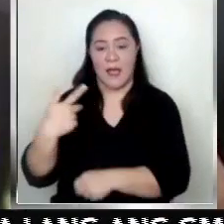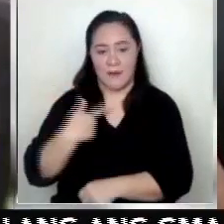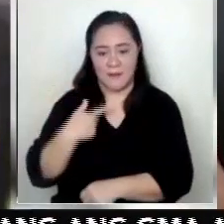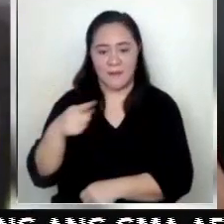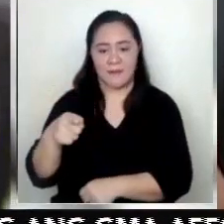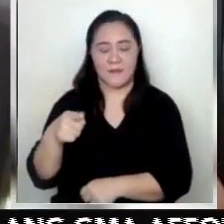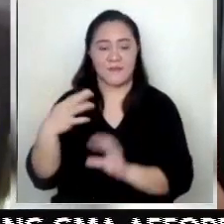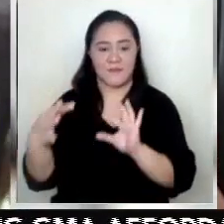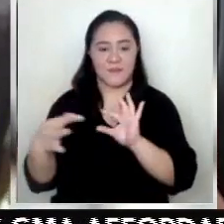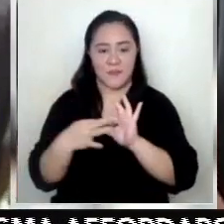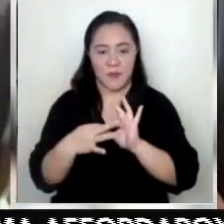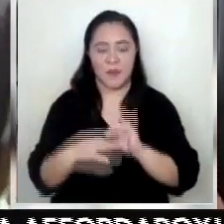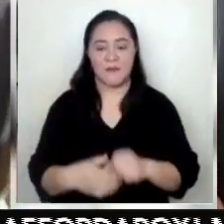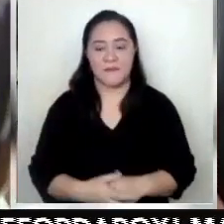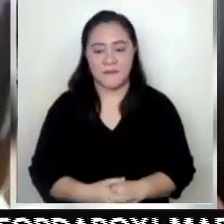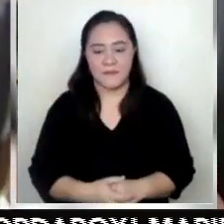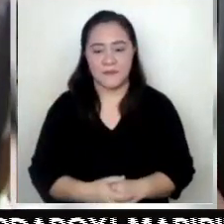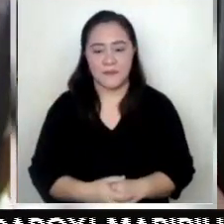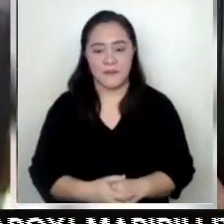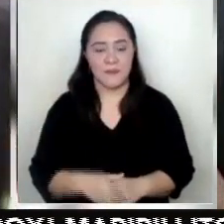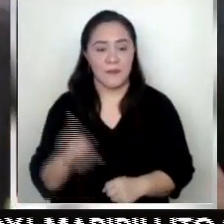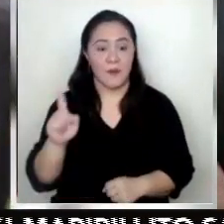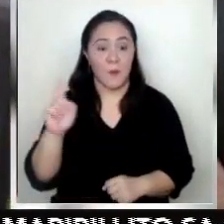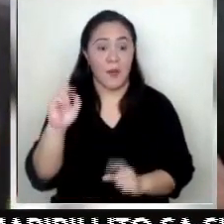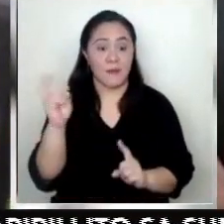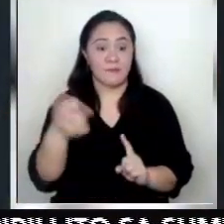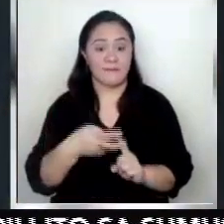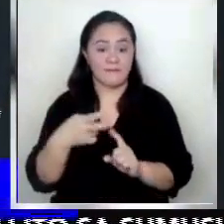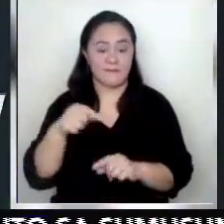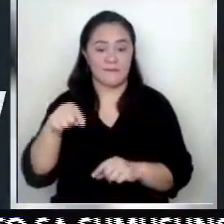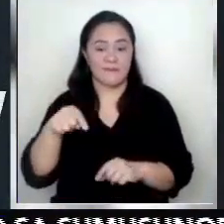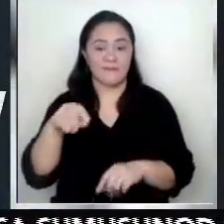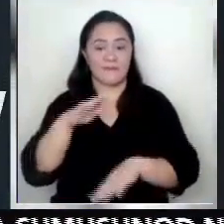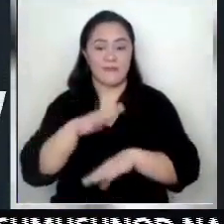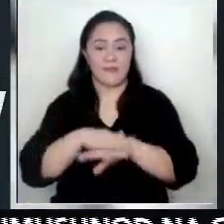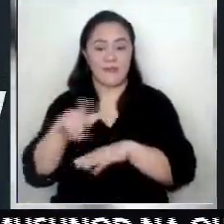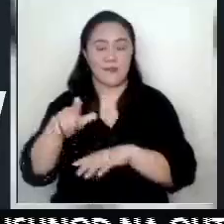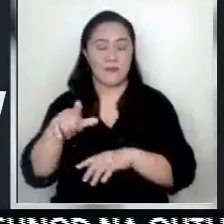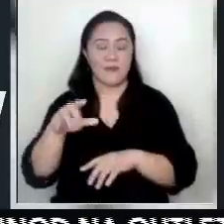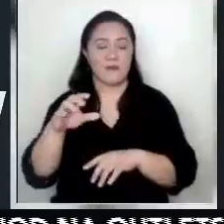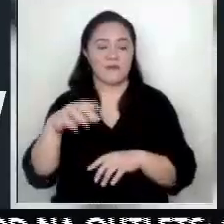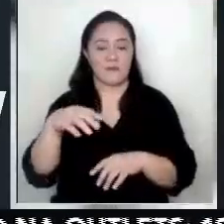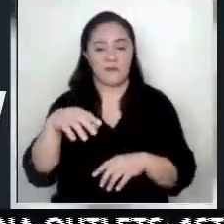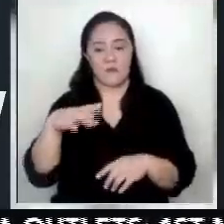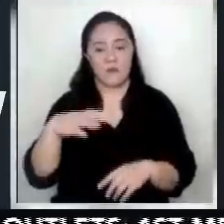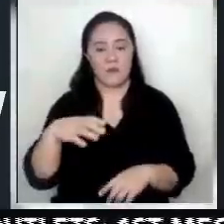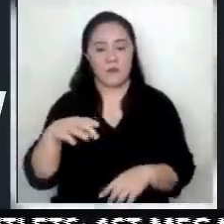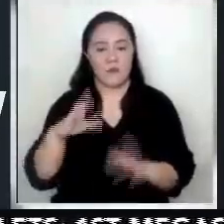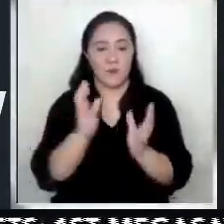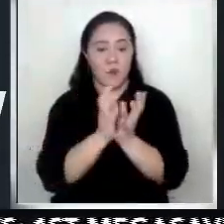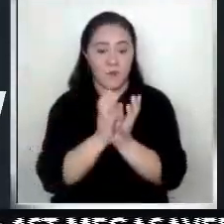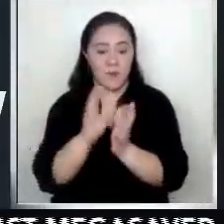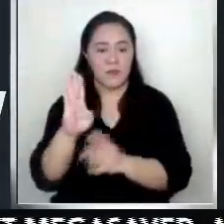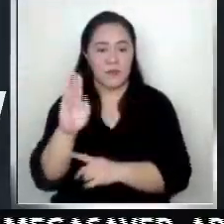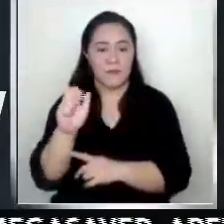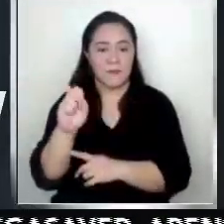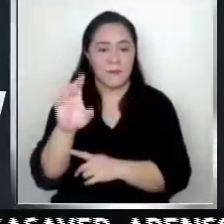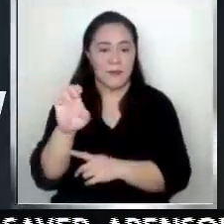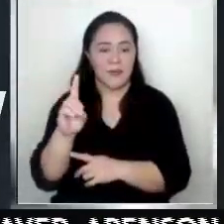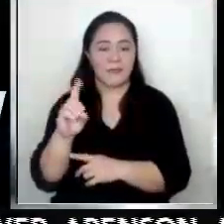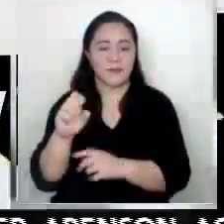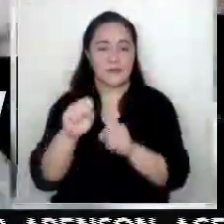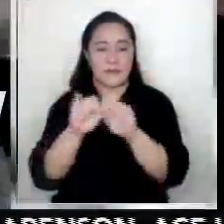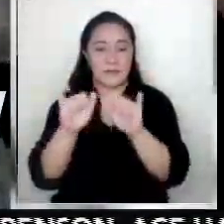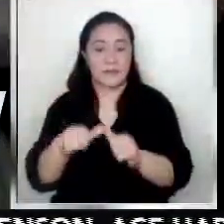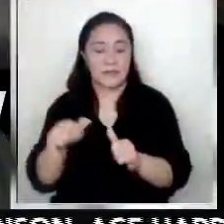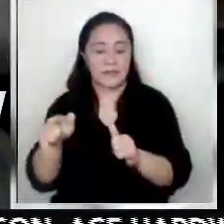Moro ang nahack na community based monitoring system o cbms ng Philippine statistics authority ang sistema ng pagkolekta